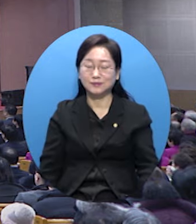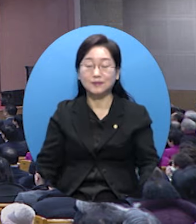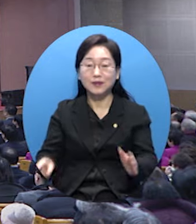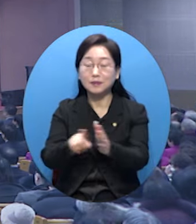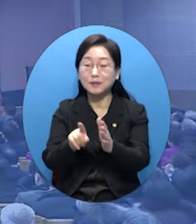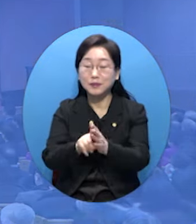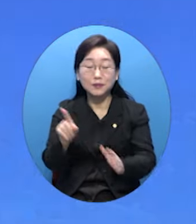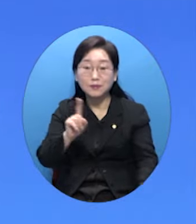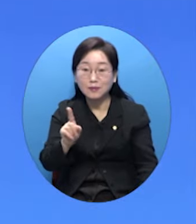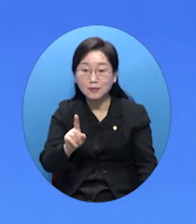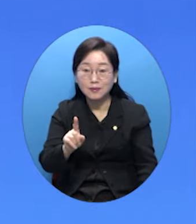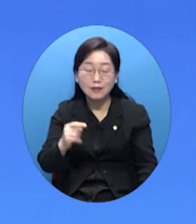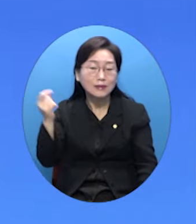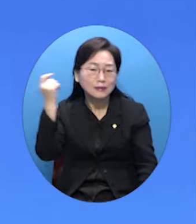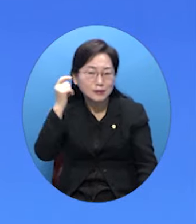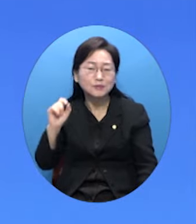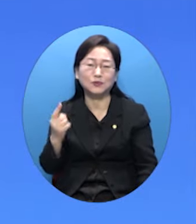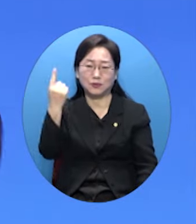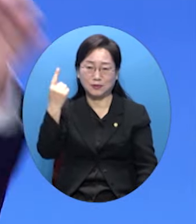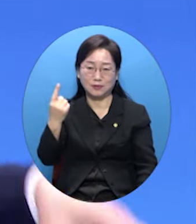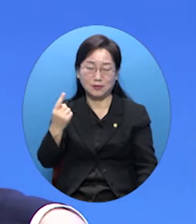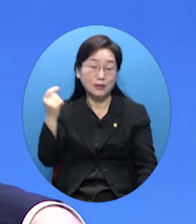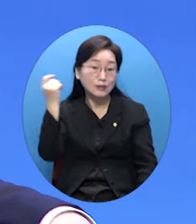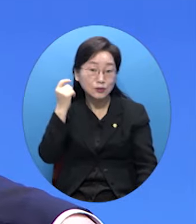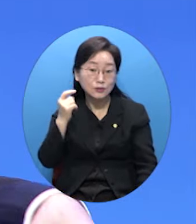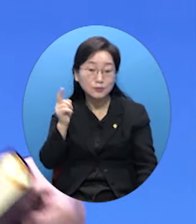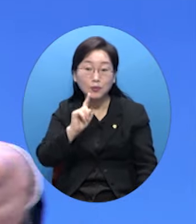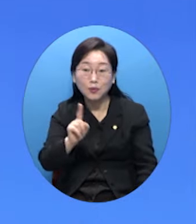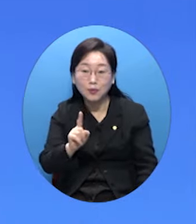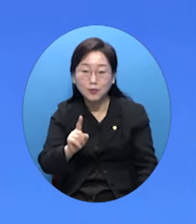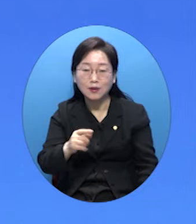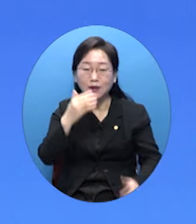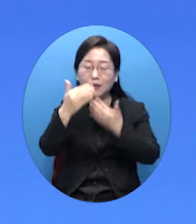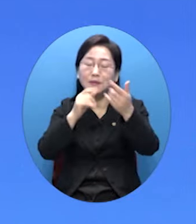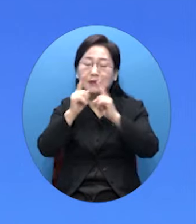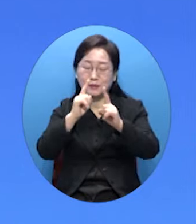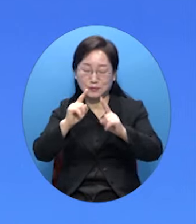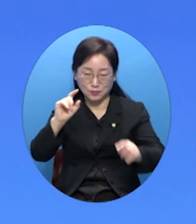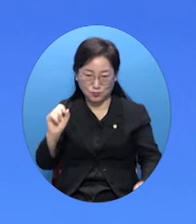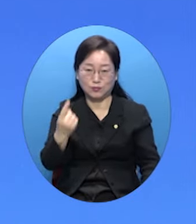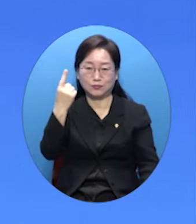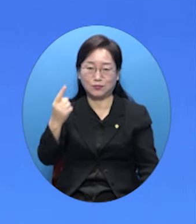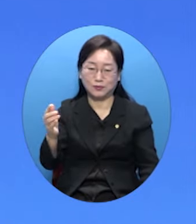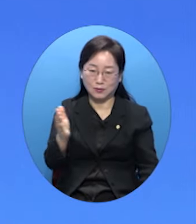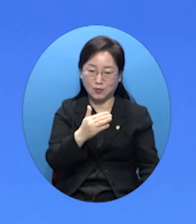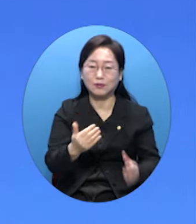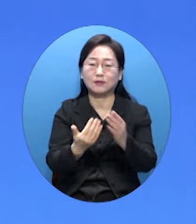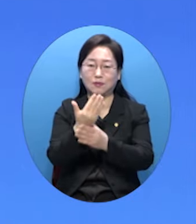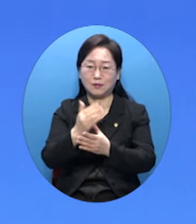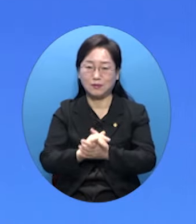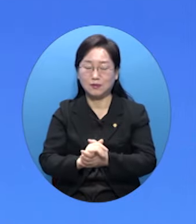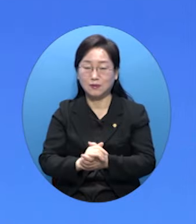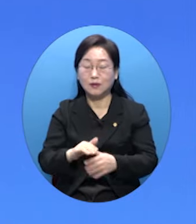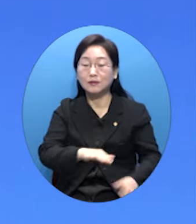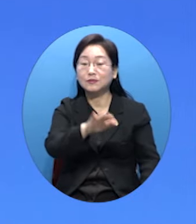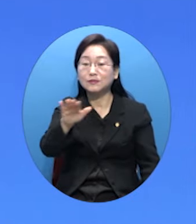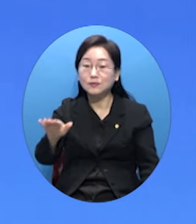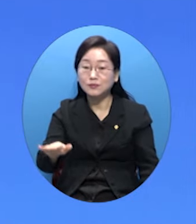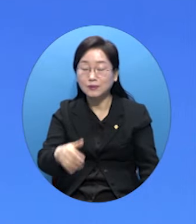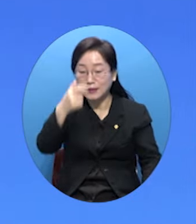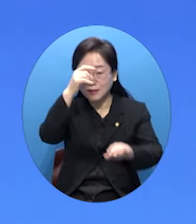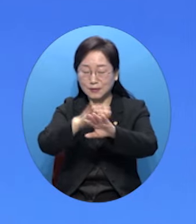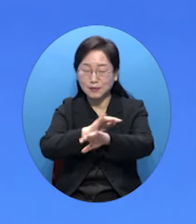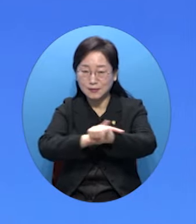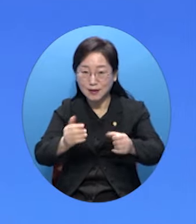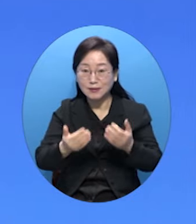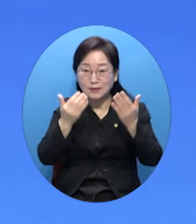믿음은 어디서 난다고요? 들음에서 납니다. 들음은 어디서 납니까? 말씀에서 납니다. 우리가 예배를 잘